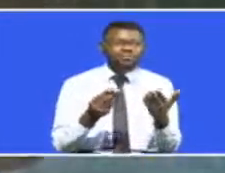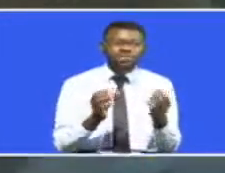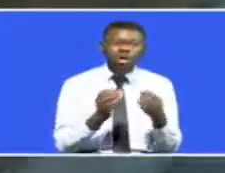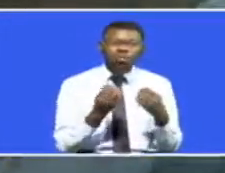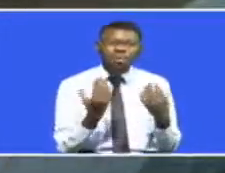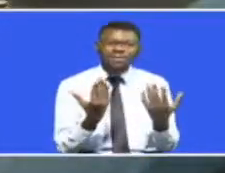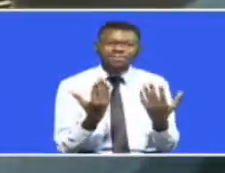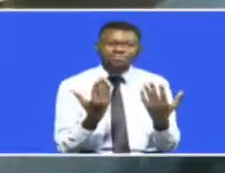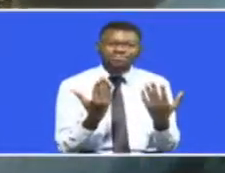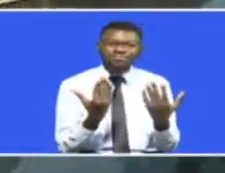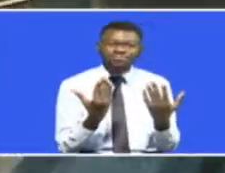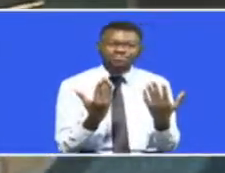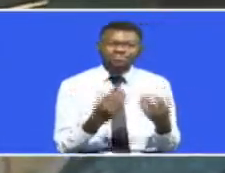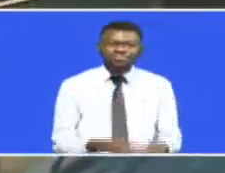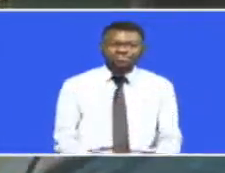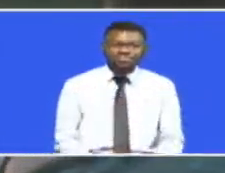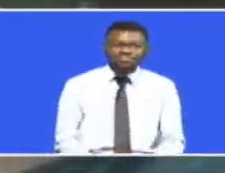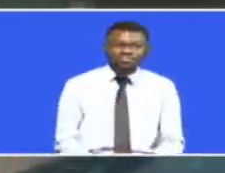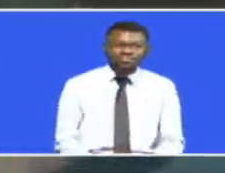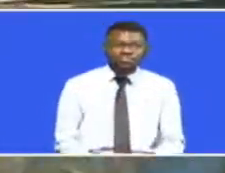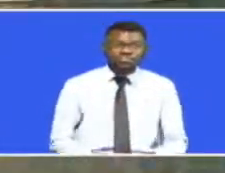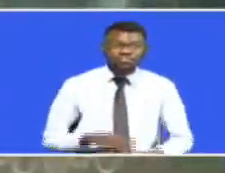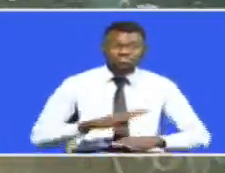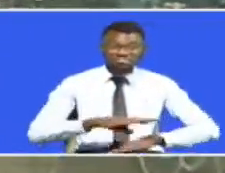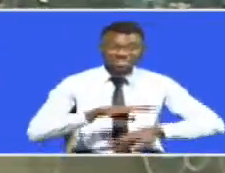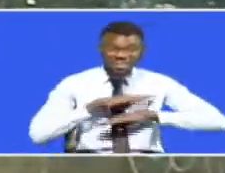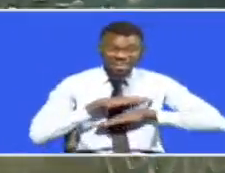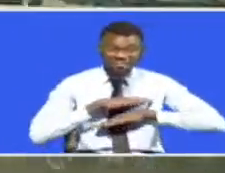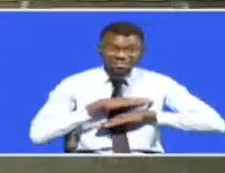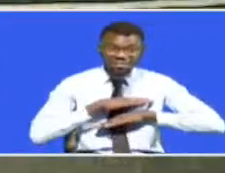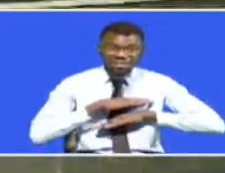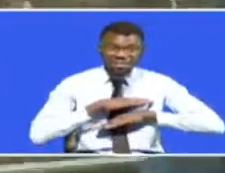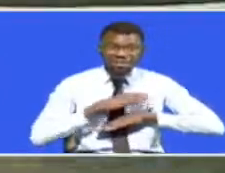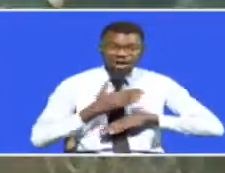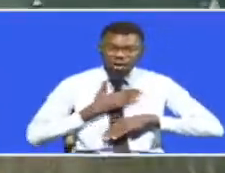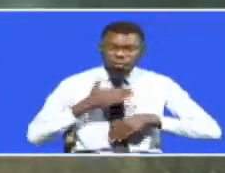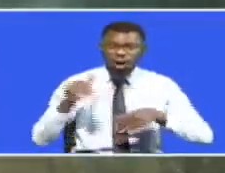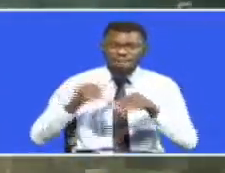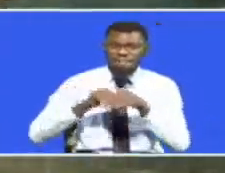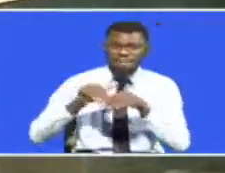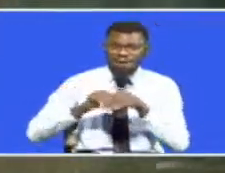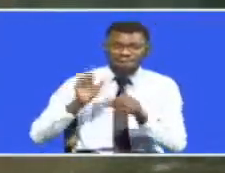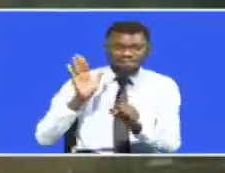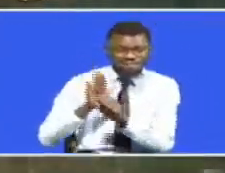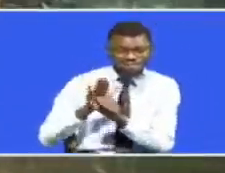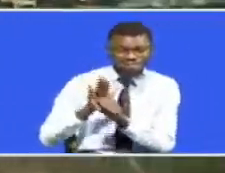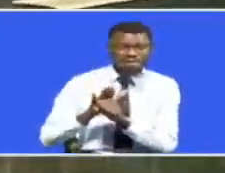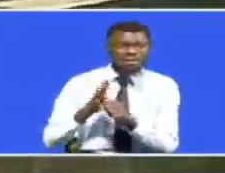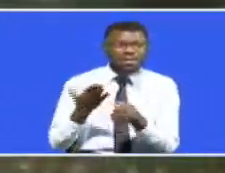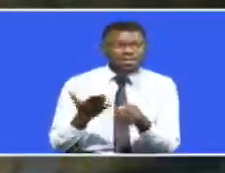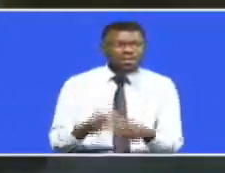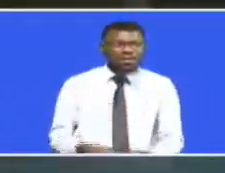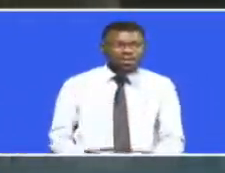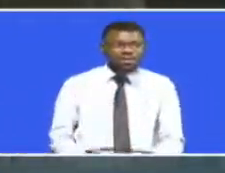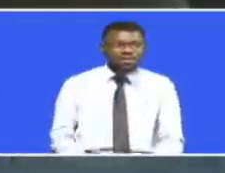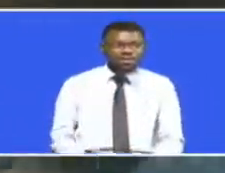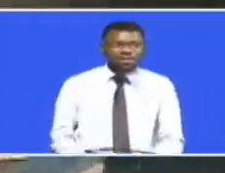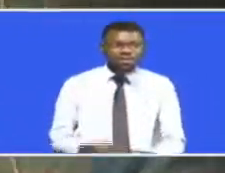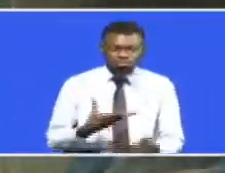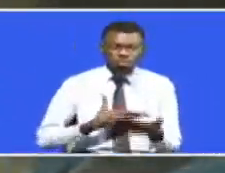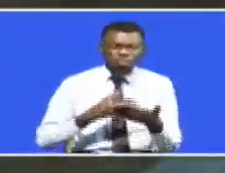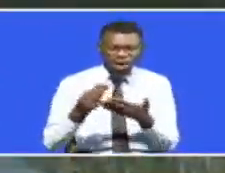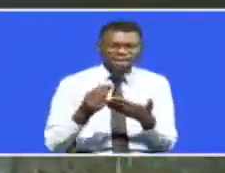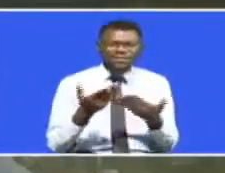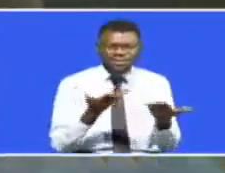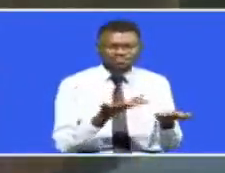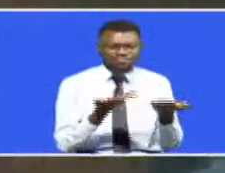5 liters. Hiyo itatosha vijana wetu kweli? Sasa hivi tutafanya aje? Si bora wa mtu ameonja hama?